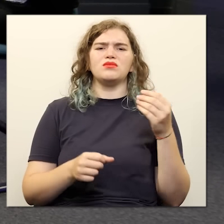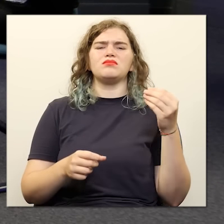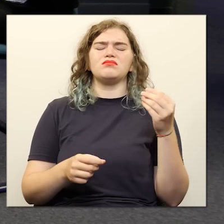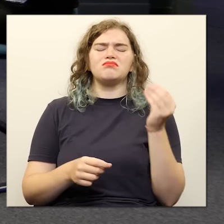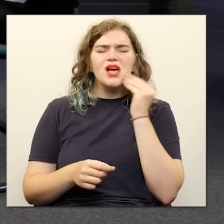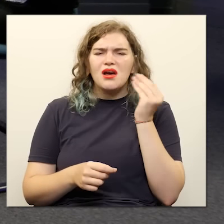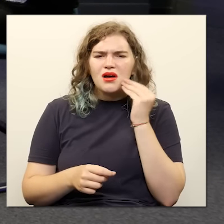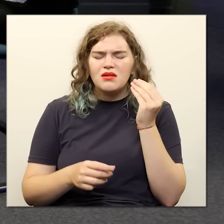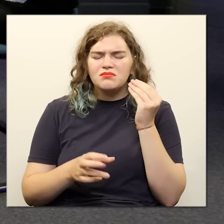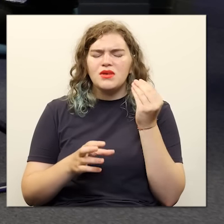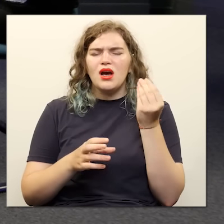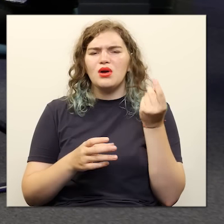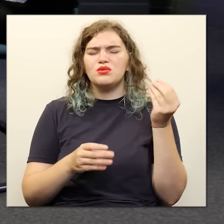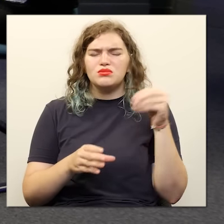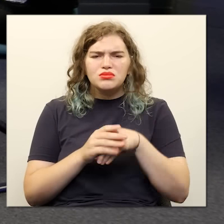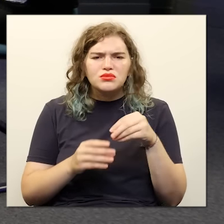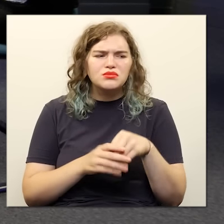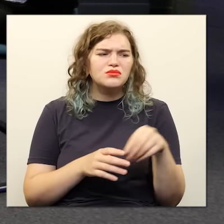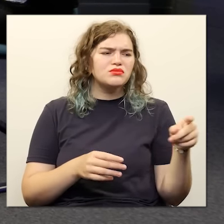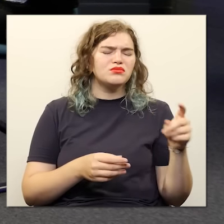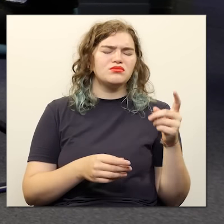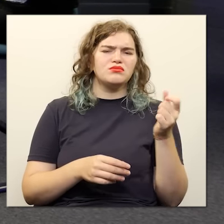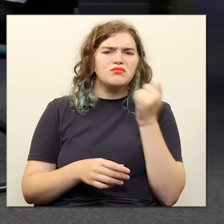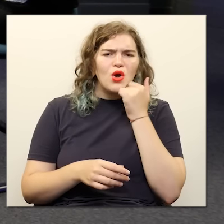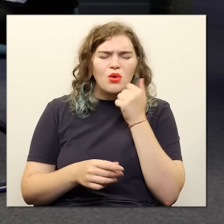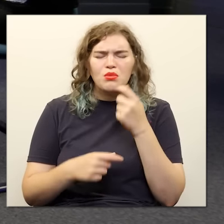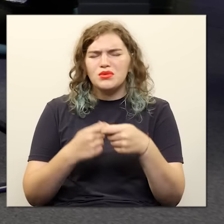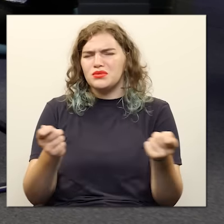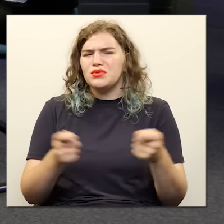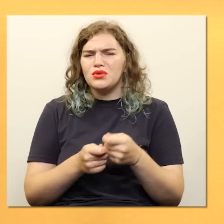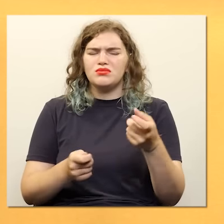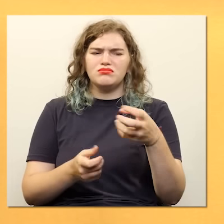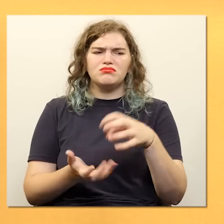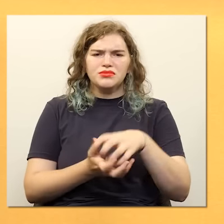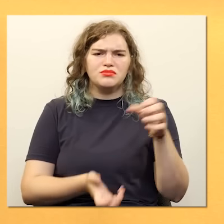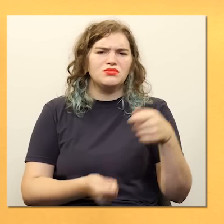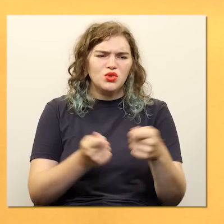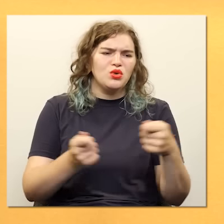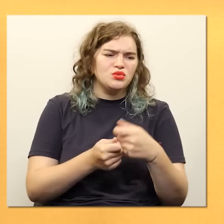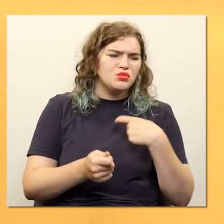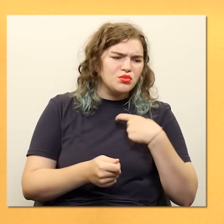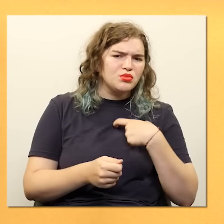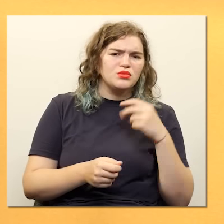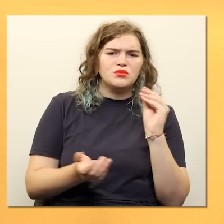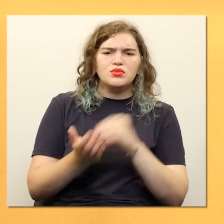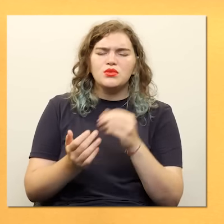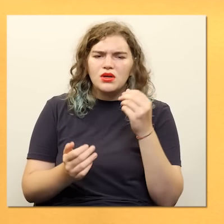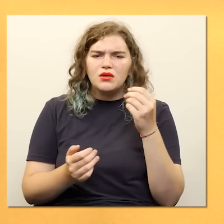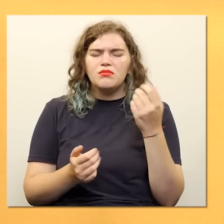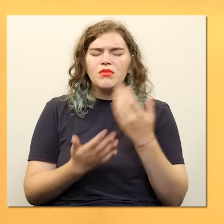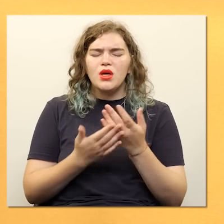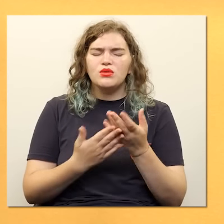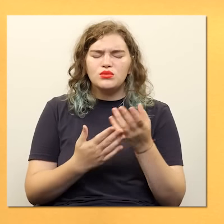murături, și dulcețuri, și compoturi, și zacuscă, și conserve, și tot ce s-a putut pune pe